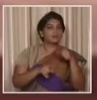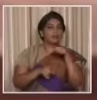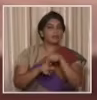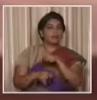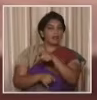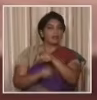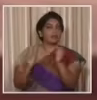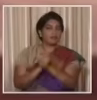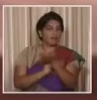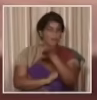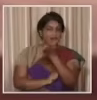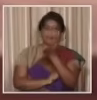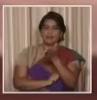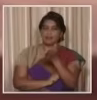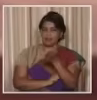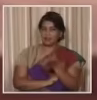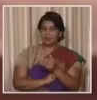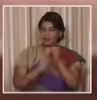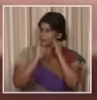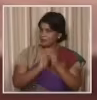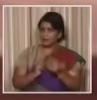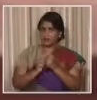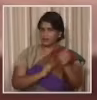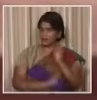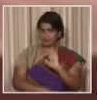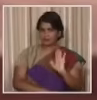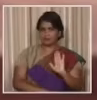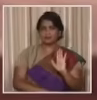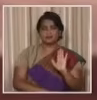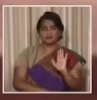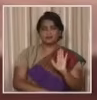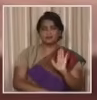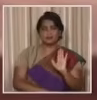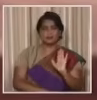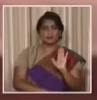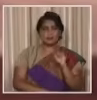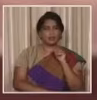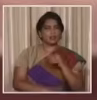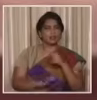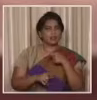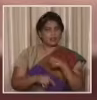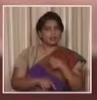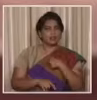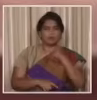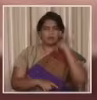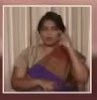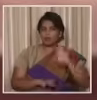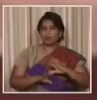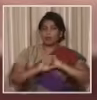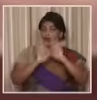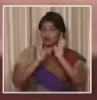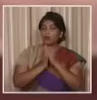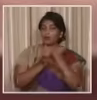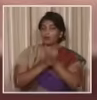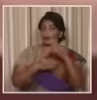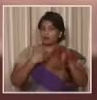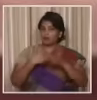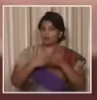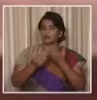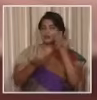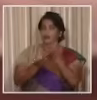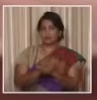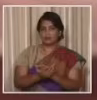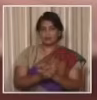මේ කෙරුවාව. හරි. මේ ජරාවට කරන්න දෙන්න එපා කරු කතානායකතුමනේ. අනික කතානායකතුමා මම ආවට ගියාට නෙවෙයි මම ලිපි ලේඛන එක්ක සභාගත කරේ.